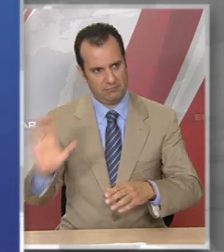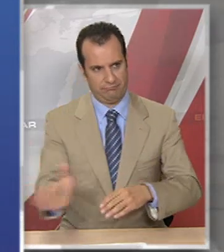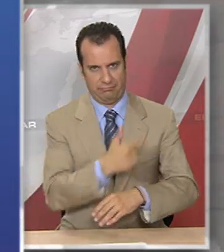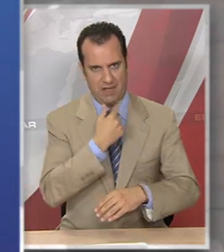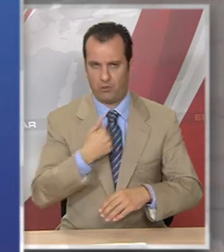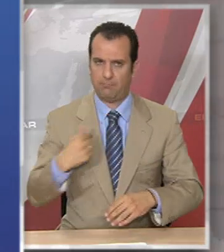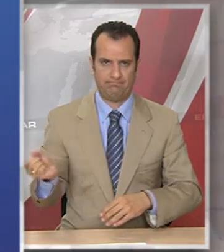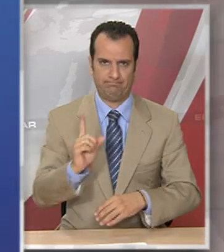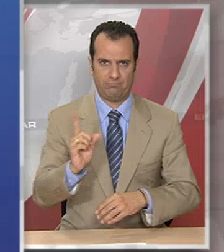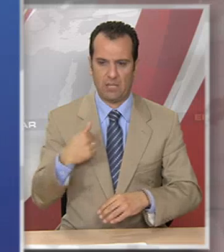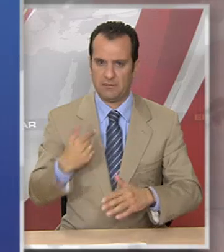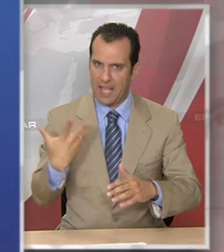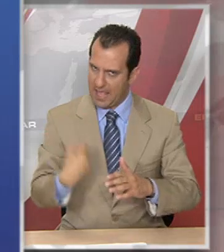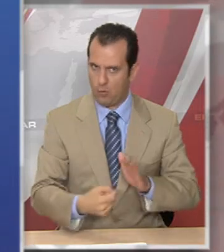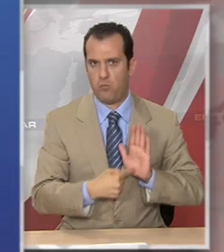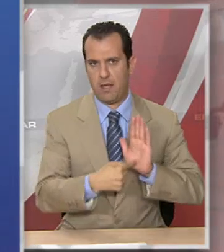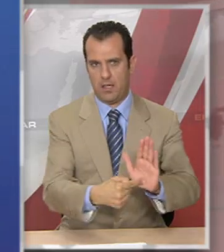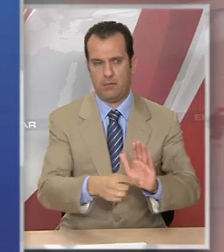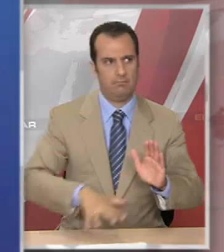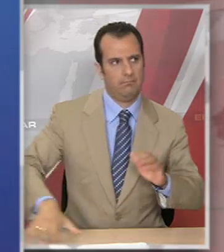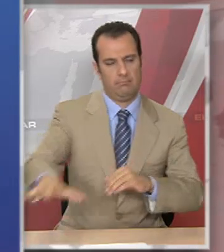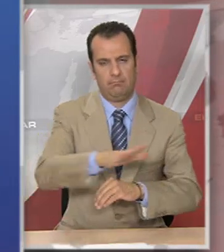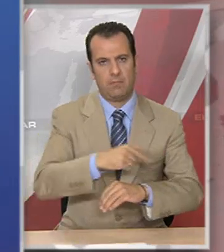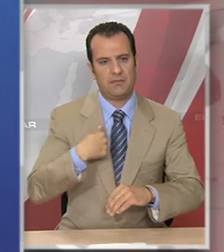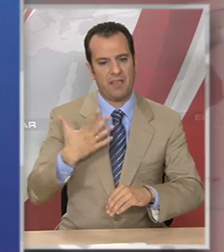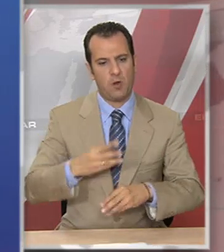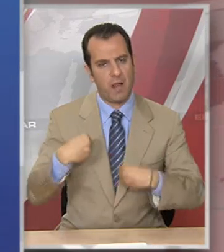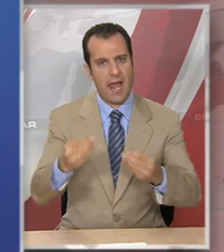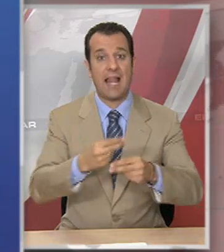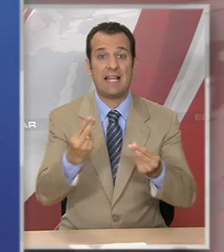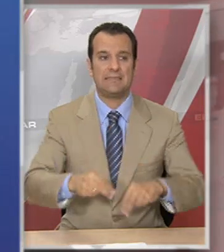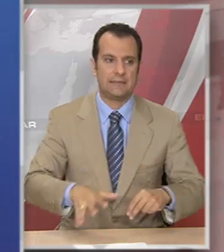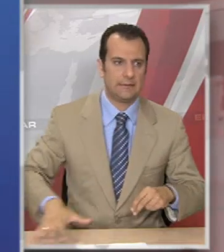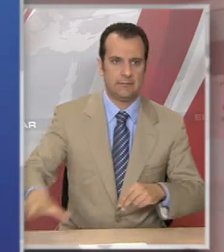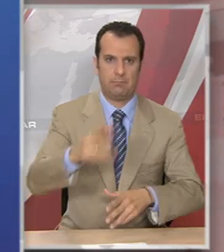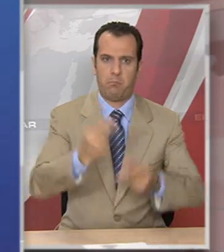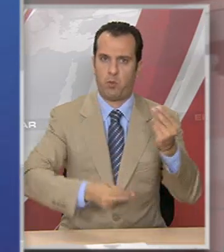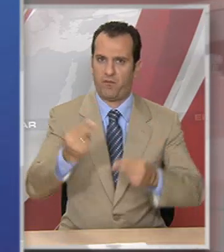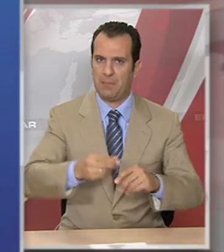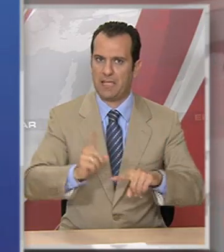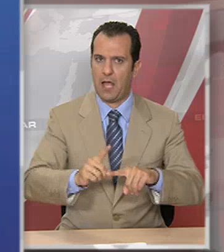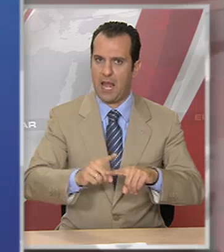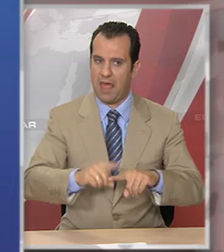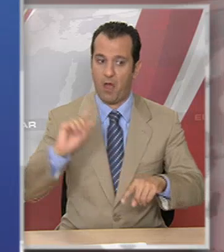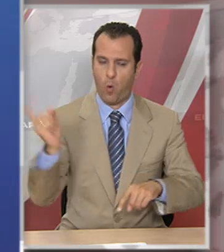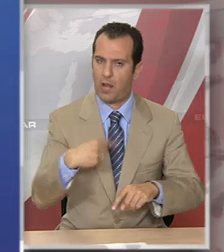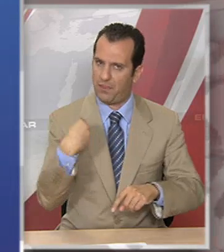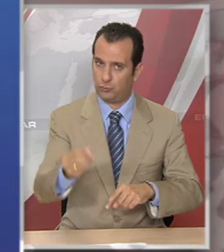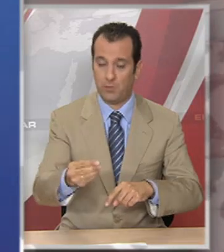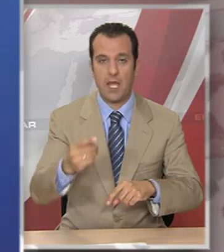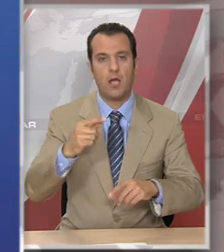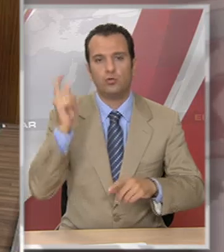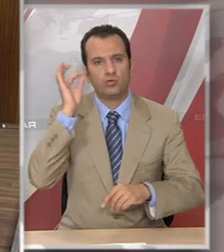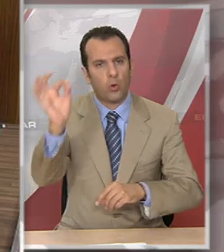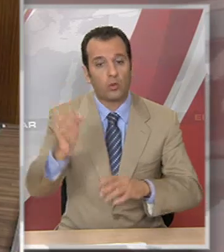δημόσια ζωή της χώρας. Είναι εδώ για να δώσει λύσεις σε όλα τα προβλήματα της Ελλάδος. Είναι εδώ για να δημιουργήσει μια Ελλάδα νέα, η οποία